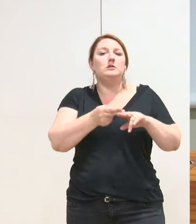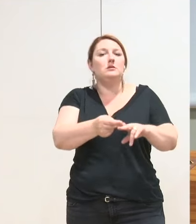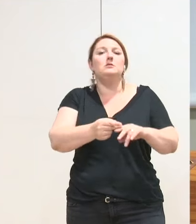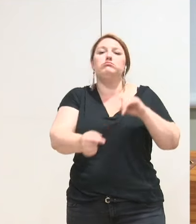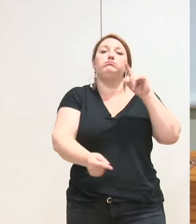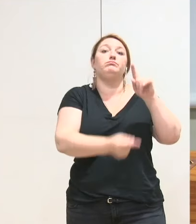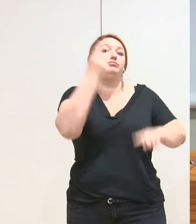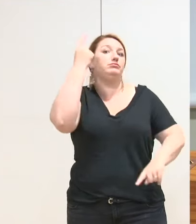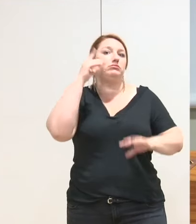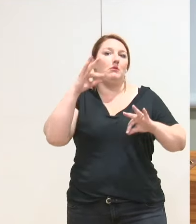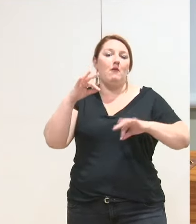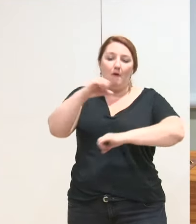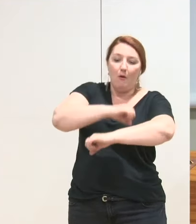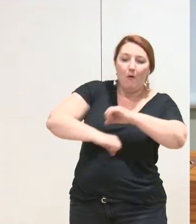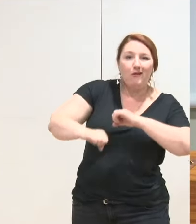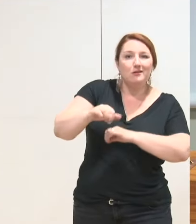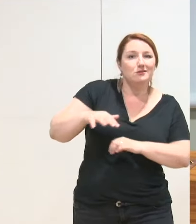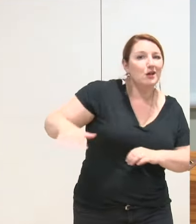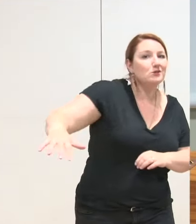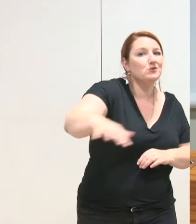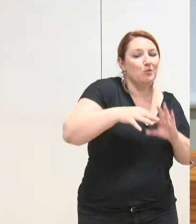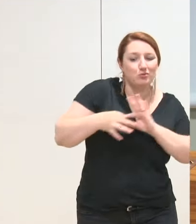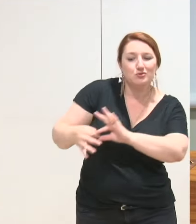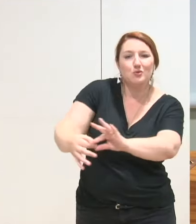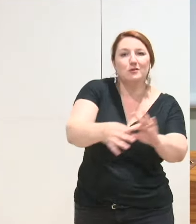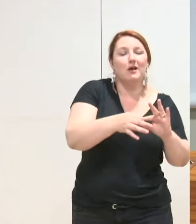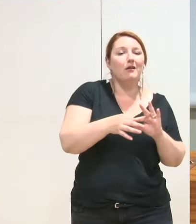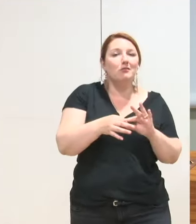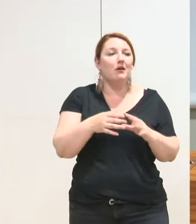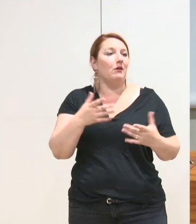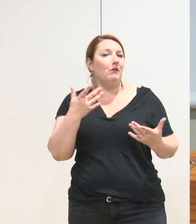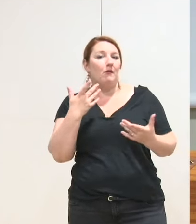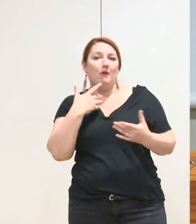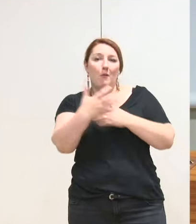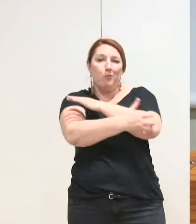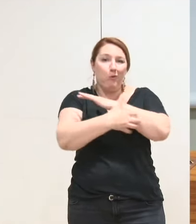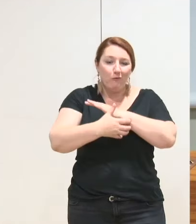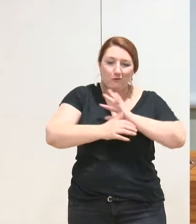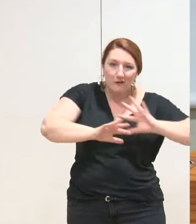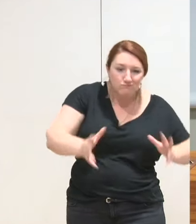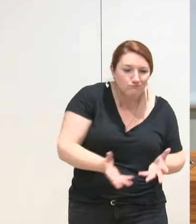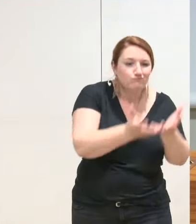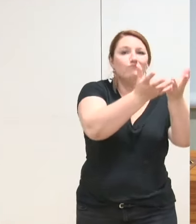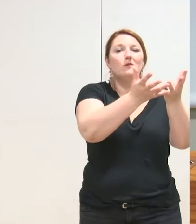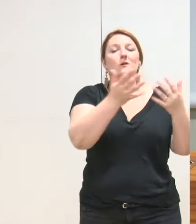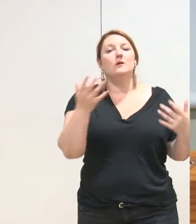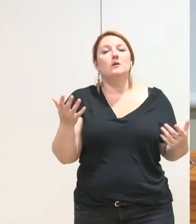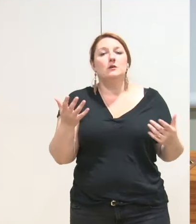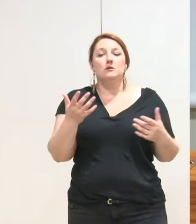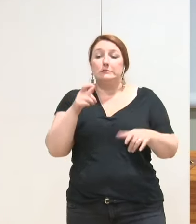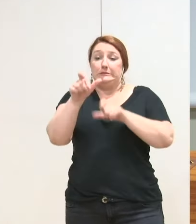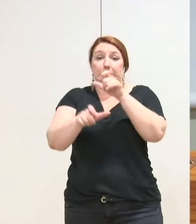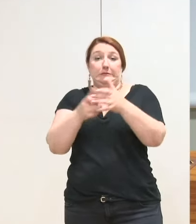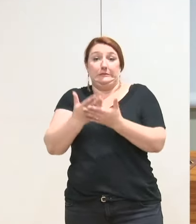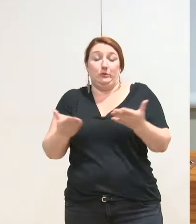majeur d'organisation de la solidarité locale de lutte contre la pauvreté et de tentative de redressement d'un certain nombre de